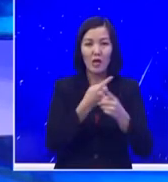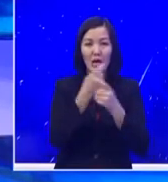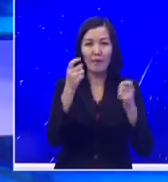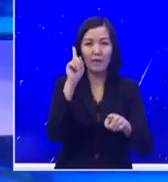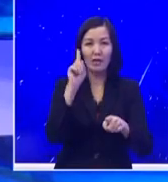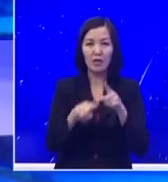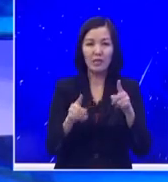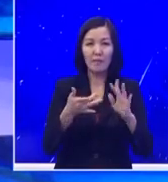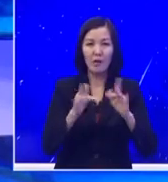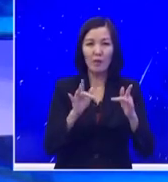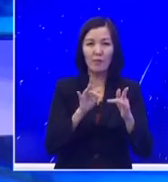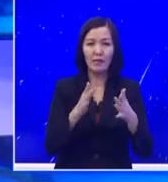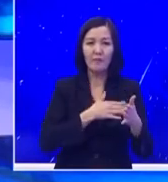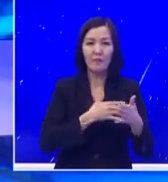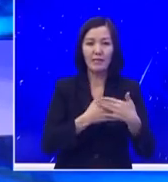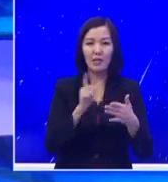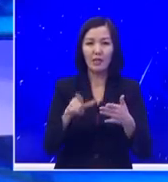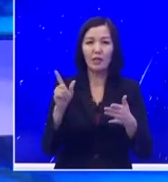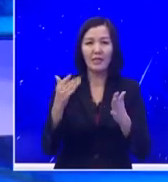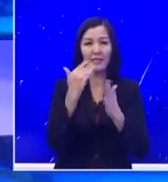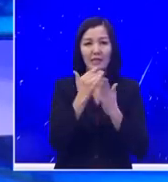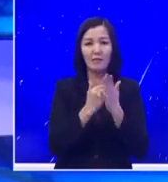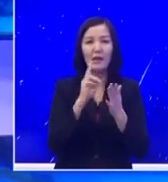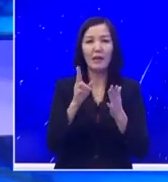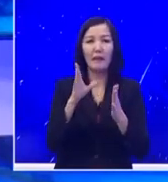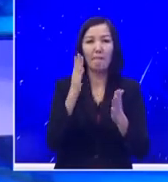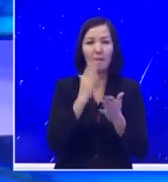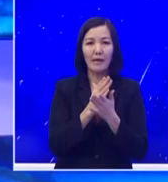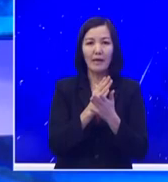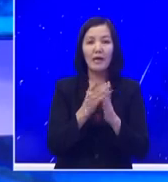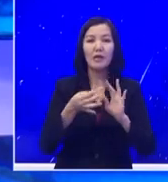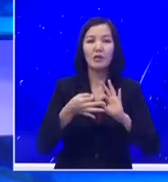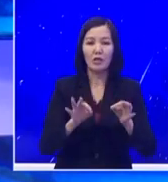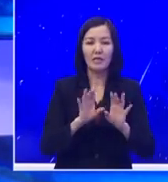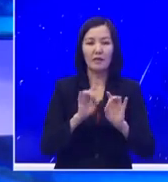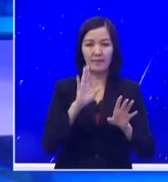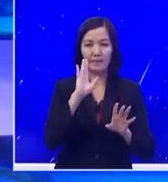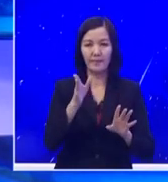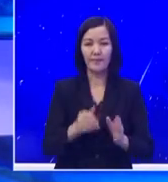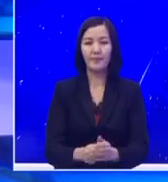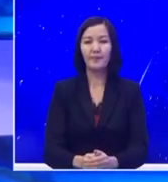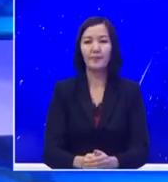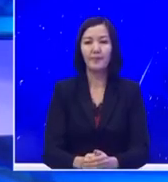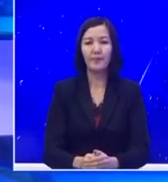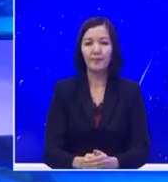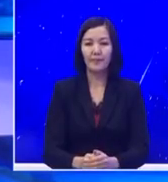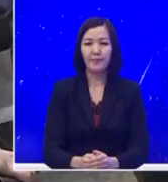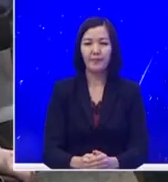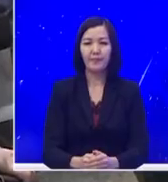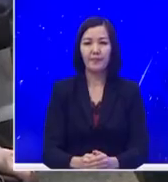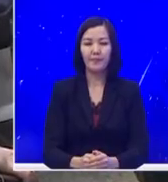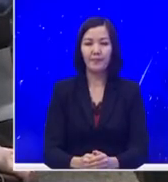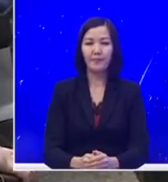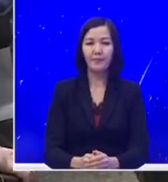жылдам, әлеуметтік желілерде белсенді жандардың тізімінде кімдер бар? Кәмшат Мұхамеджан айтып берсін.